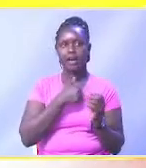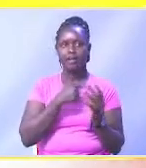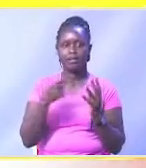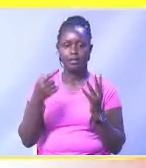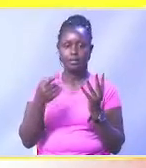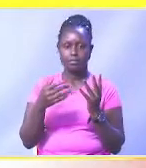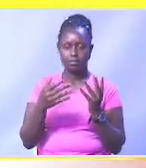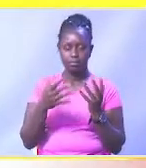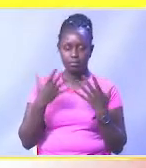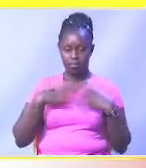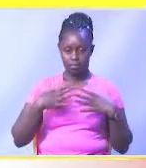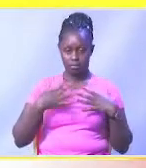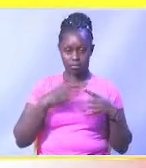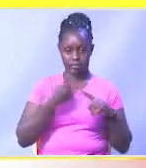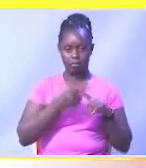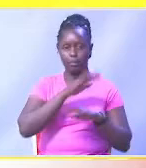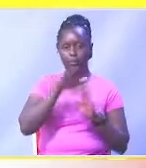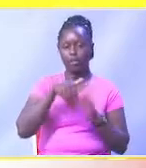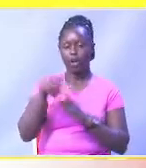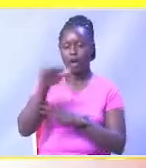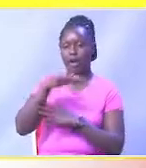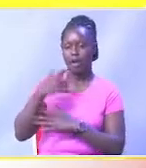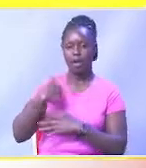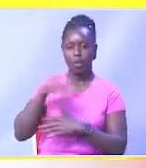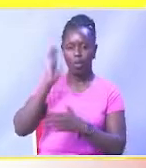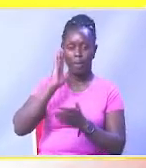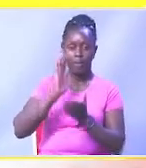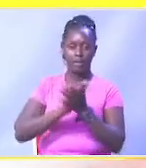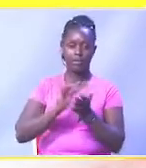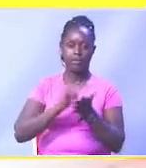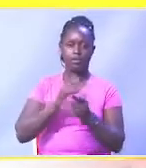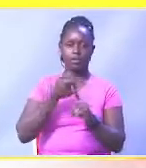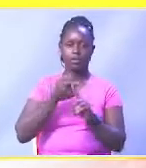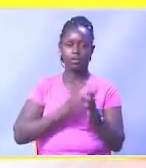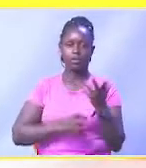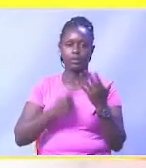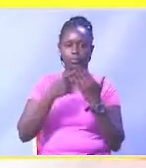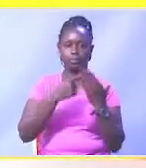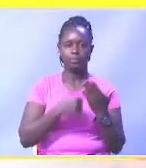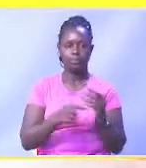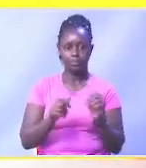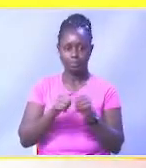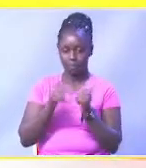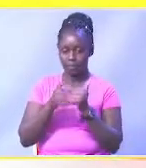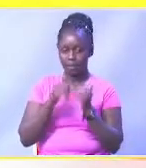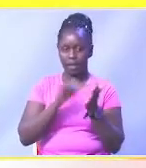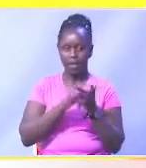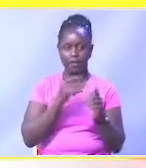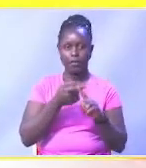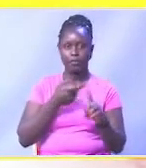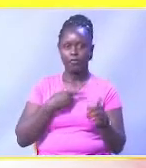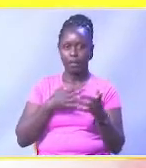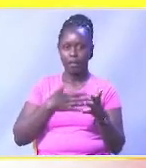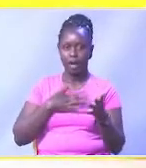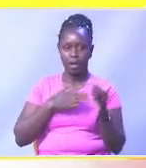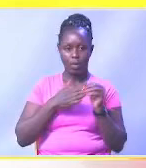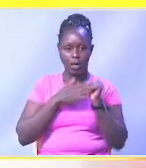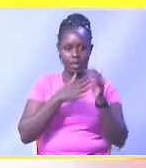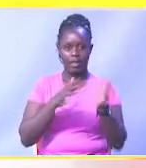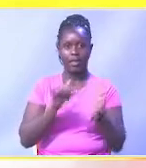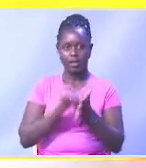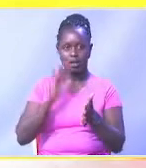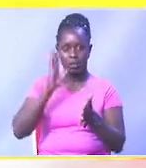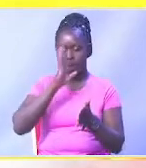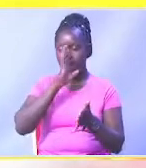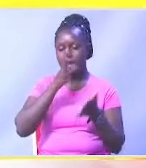kwa hivyo yote, tuna imani kwamba kutokana na ile mazungumzo ambayo inaendelea kati ya viongozi wetu, maeleno